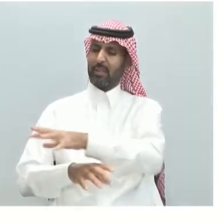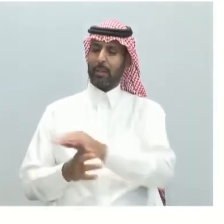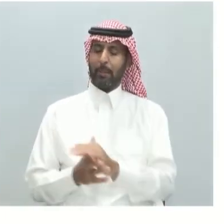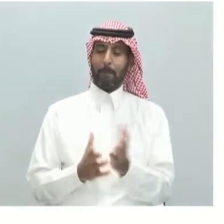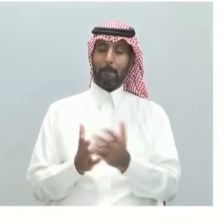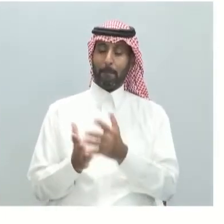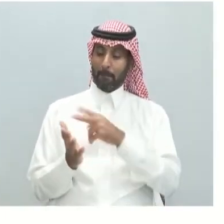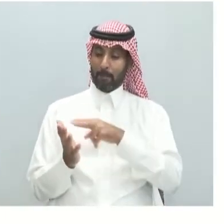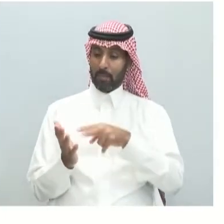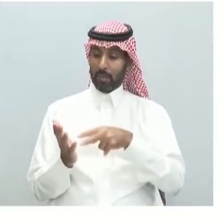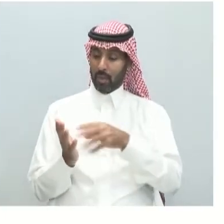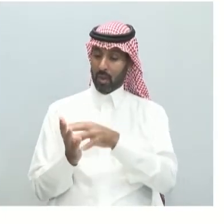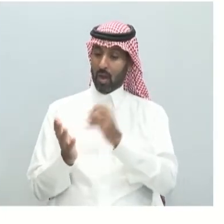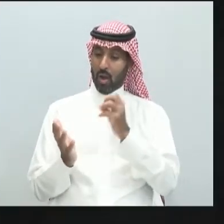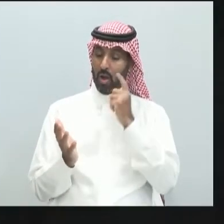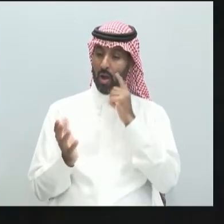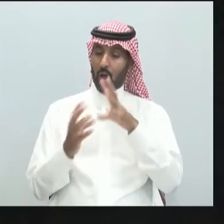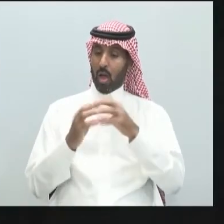ورد في النص تعريف